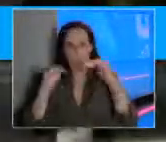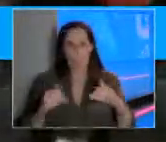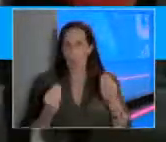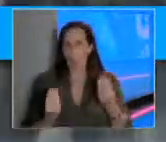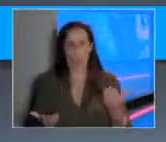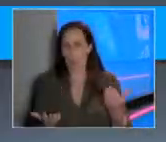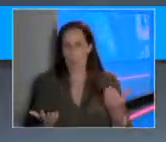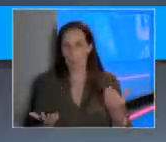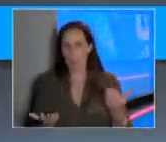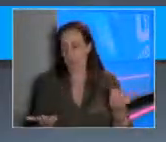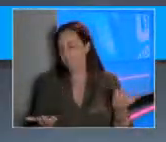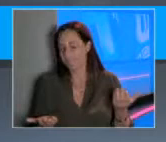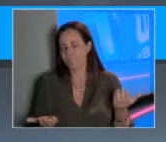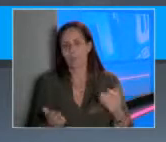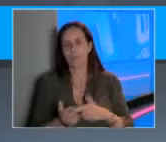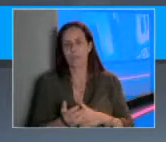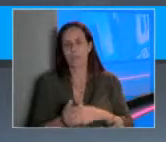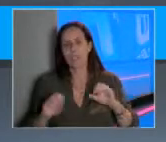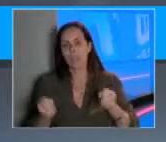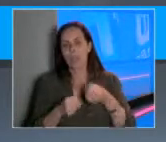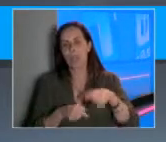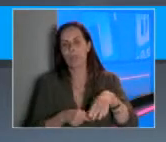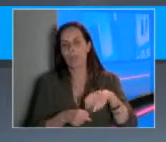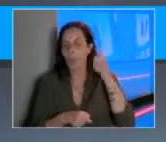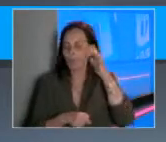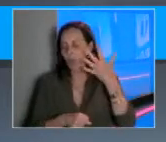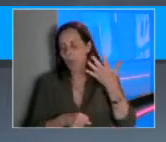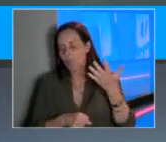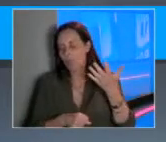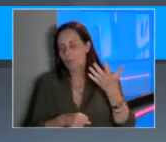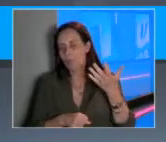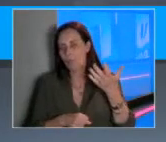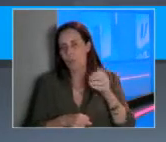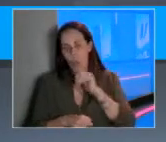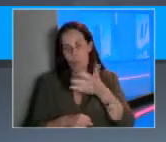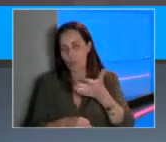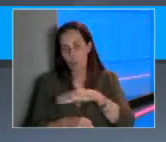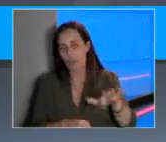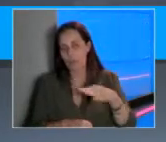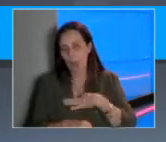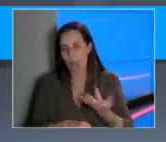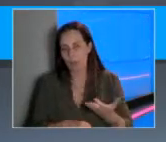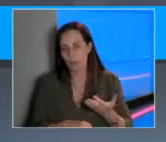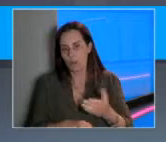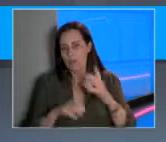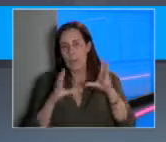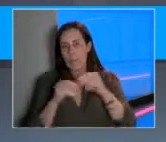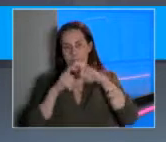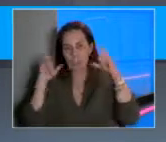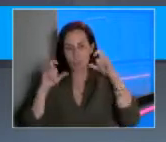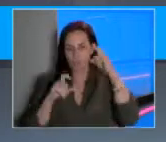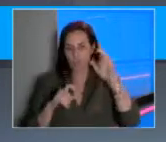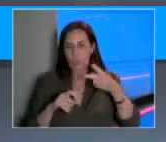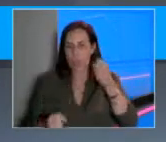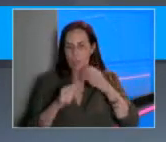שהיינו רוצים לראות את זה, נשתדל גם לשקול לעשות דברים, כמו שלא רצינו שהילדים שלנו ישימו מסכות, כי חשבנו